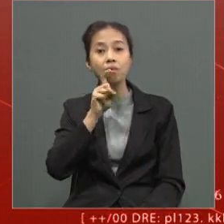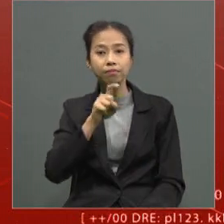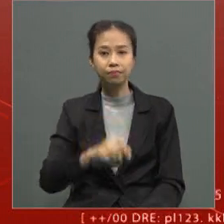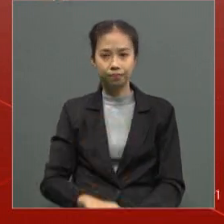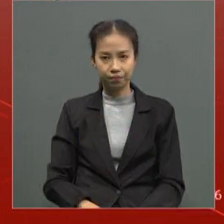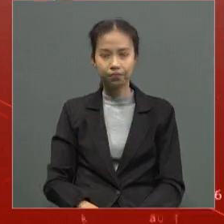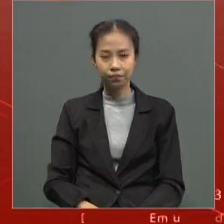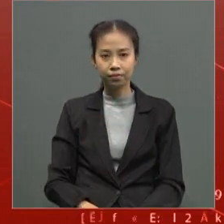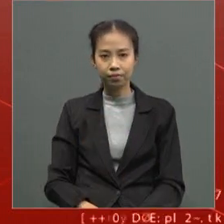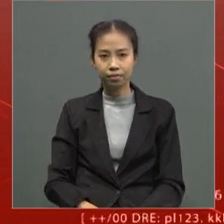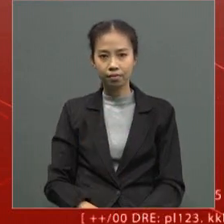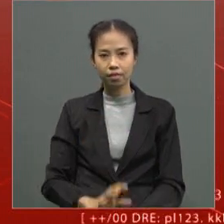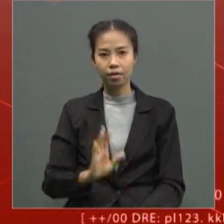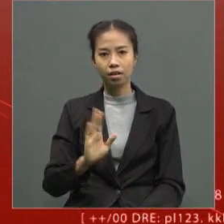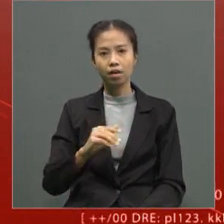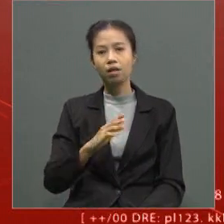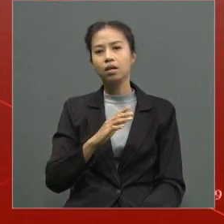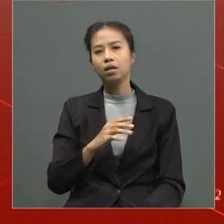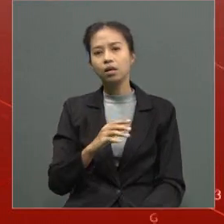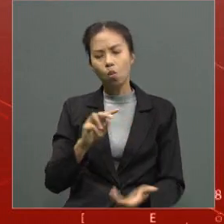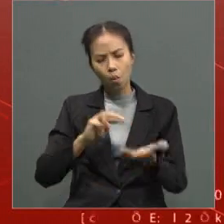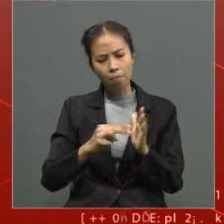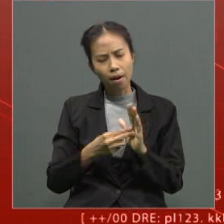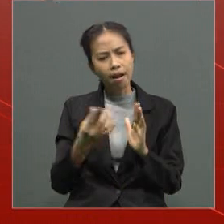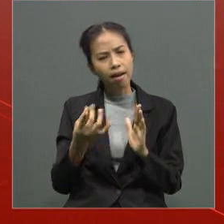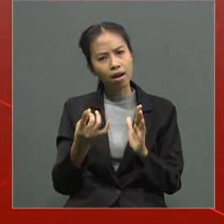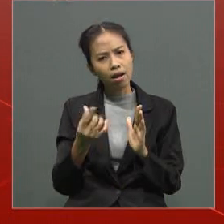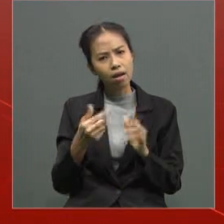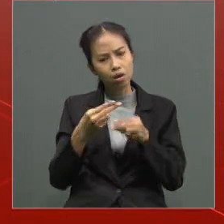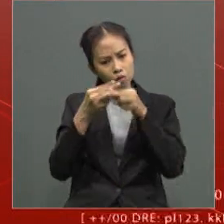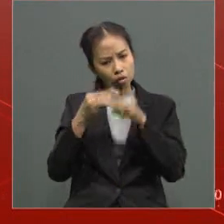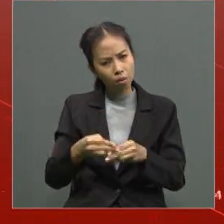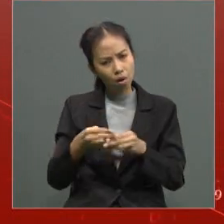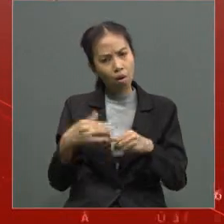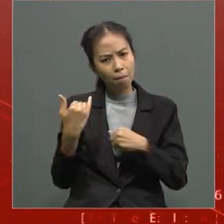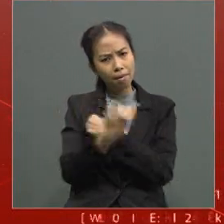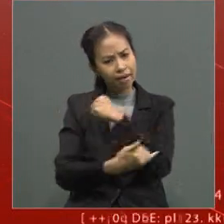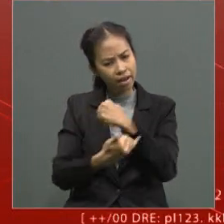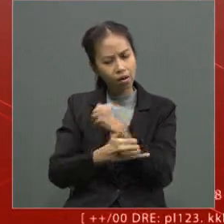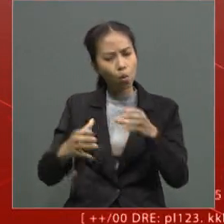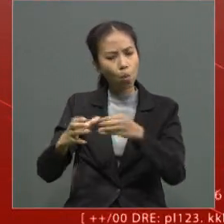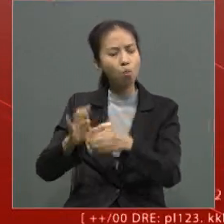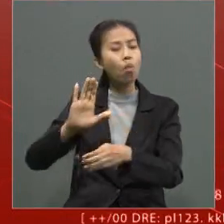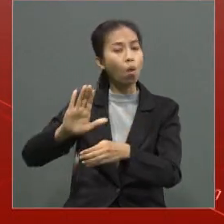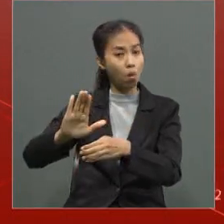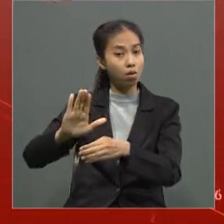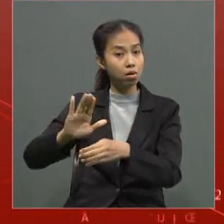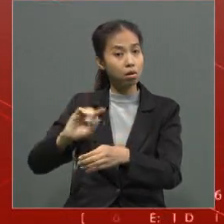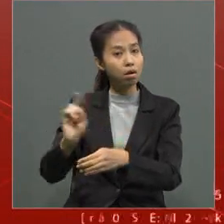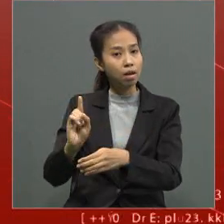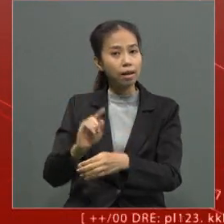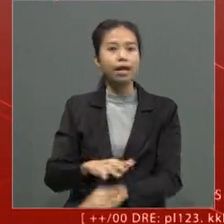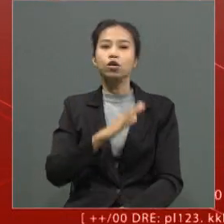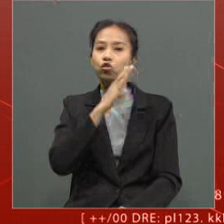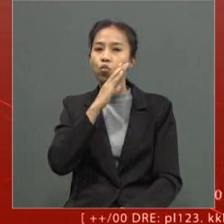แวกบนการบินคือในเขตเชงเก้นนี่คือยังไงคือไม่ใช่แต่เฉพาะประเทศเยอรมนีใช่่มั้ยคะใช่คือปกติเชงเกนนี่คือใน